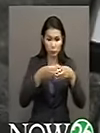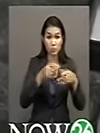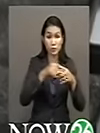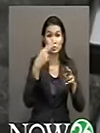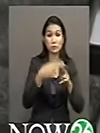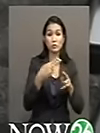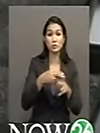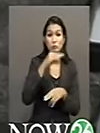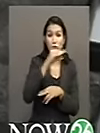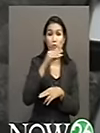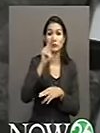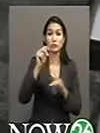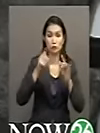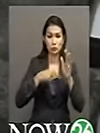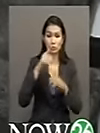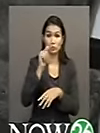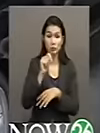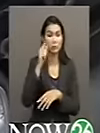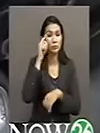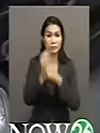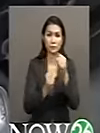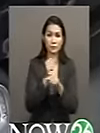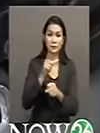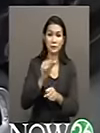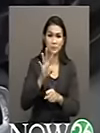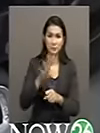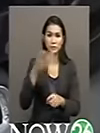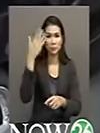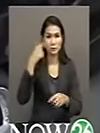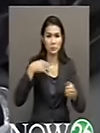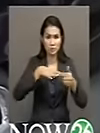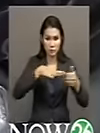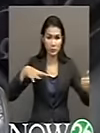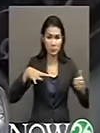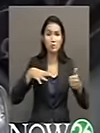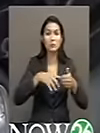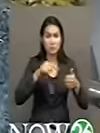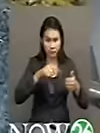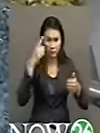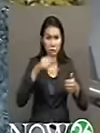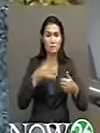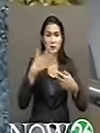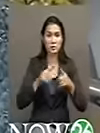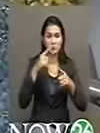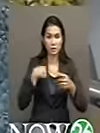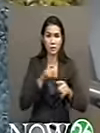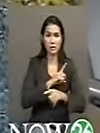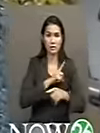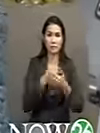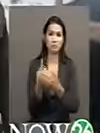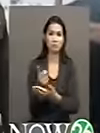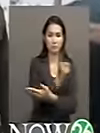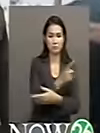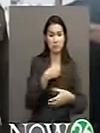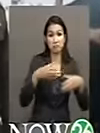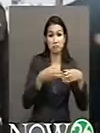าโน้ตเหลืองประดับใจอายุ24ปีนะคะเคยเป็นเครือข่ายของแก๊งโอรสแต่ว่านายสดายุนั้นแยกมาตั้งแก๊ง